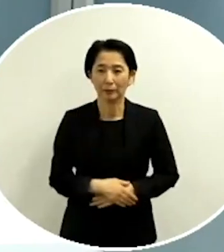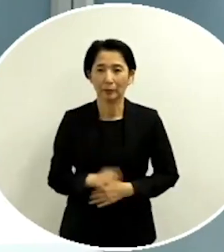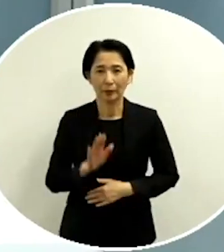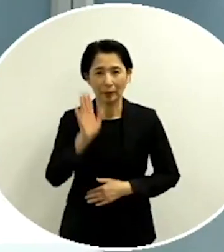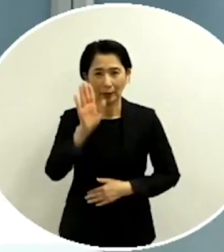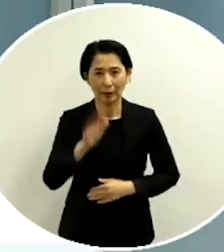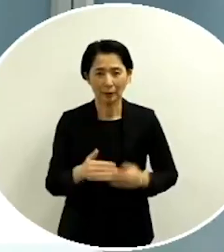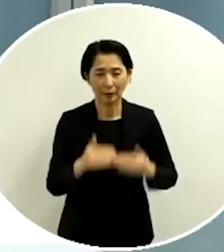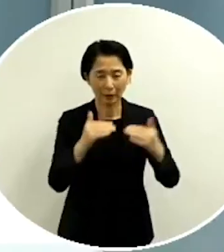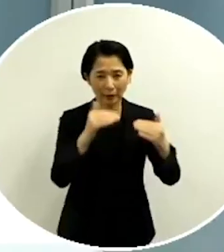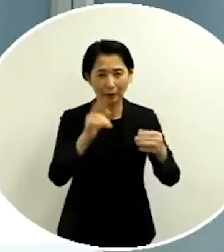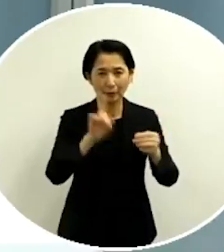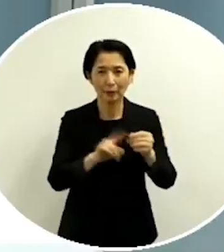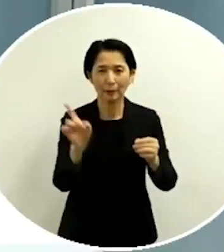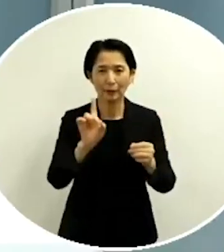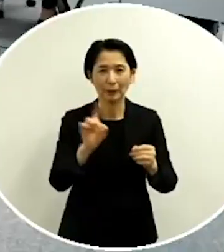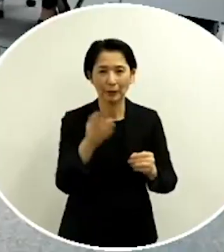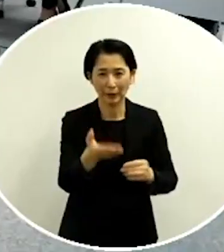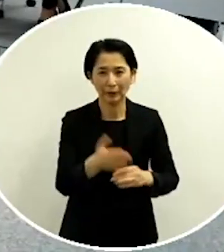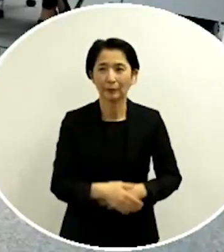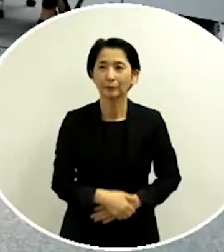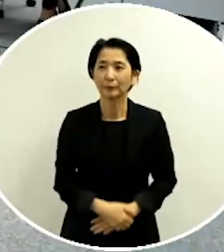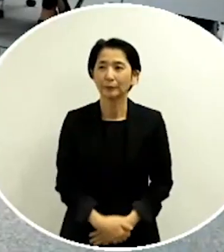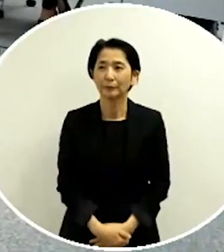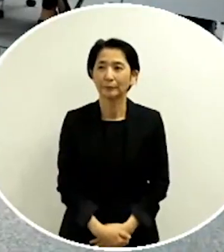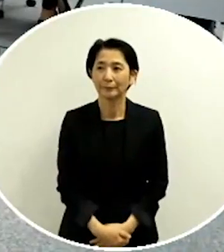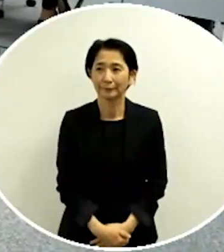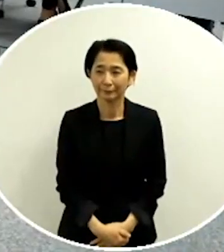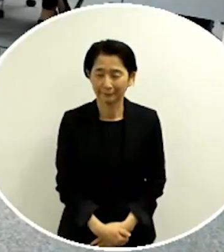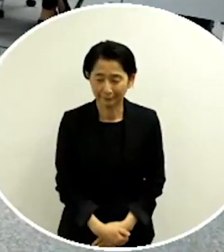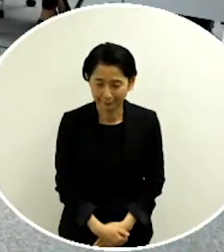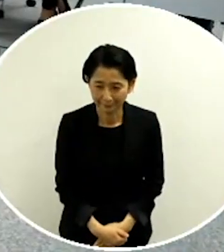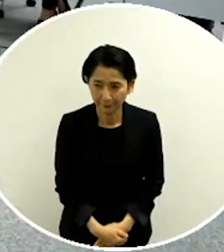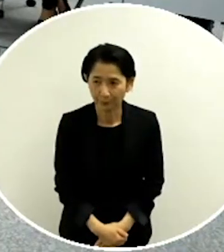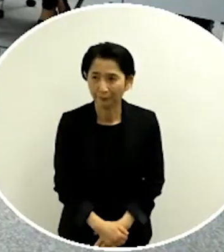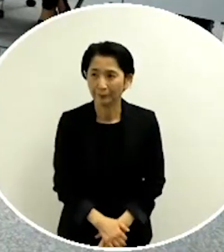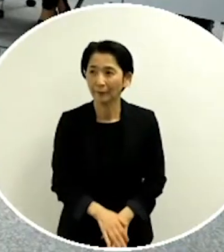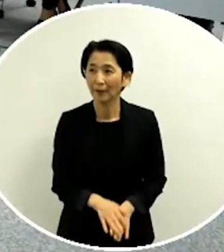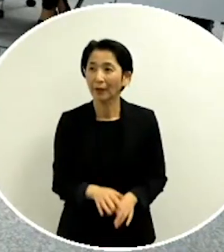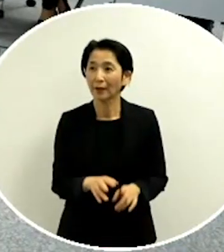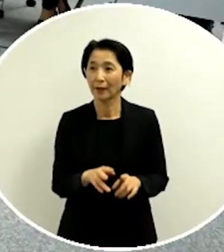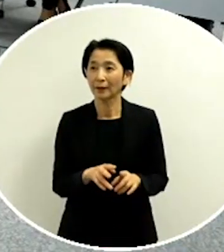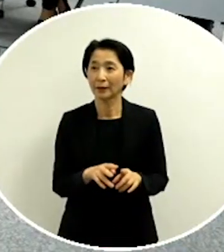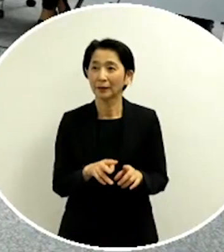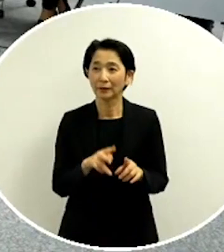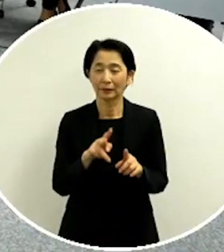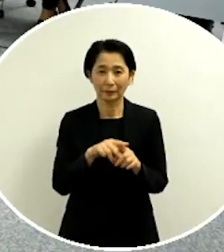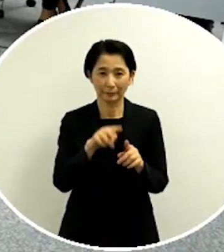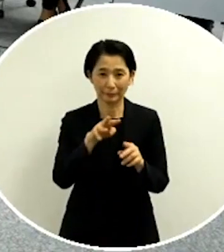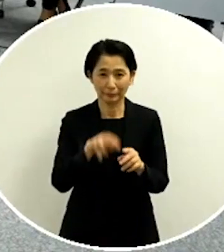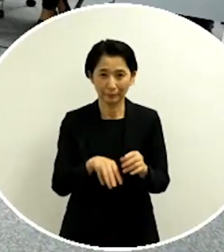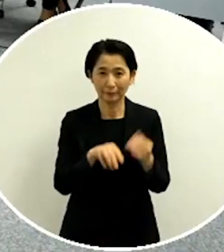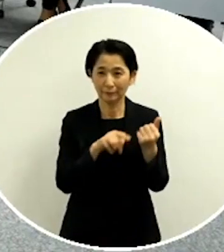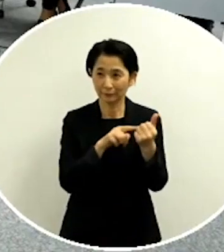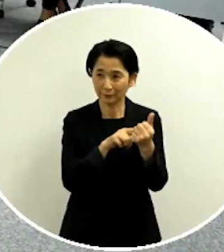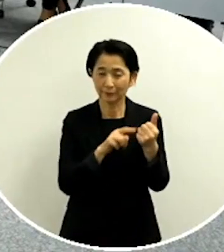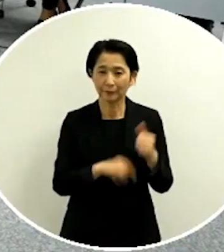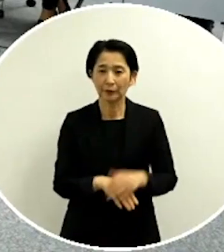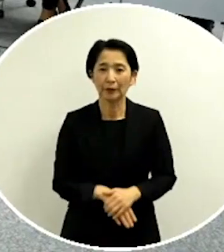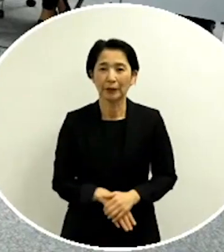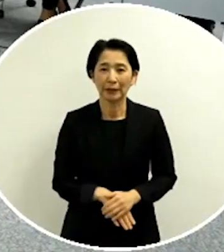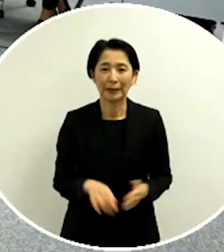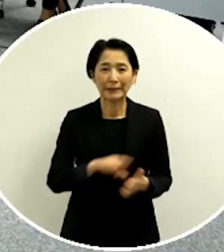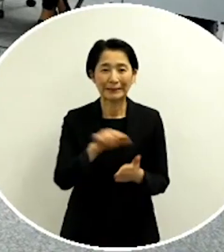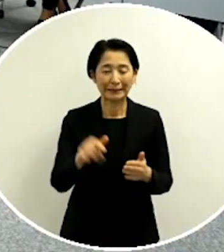よろしくお願いしますはいあーですあ失礼します音が無いさぁぞ態度もてこそあのやっぱり